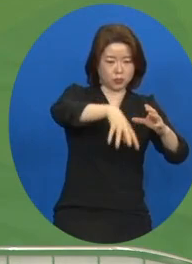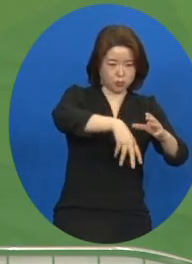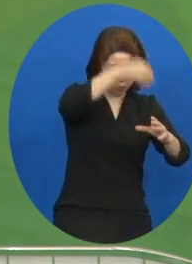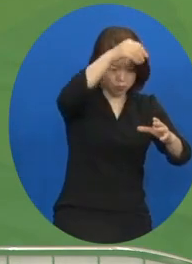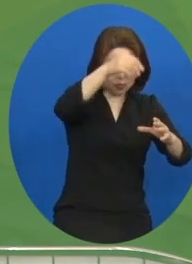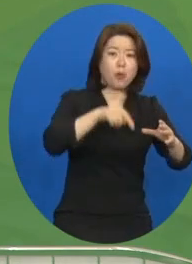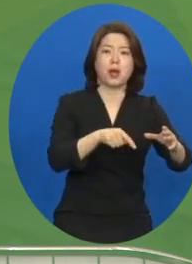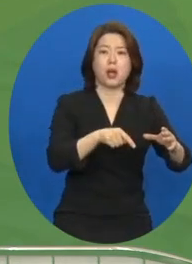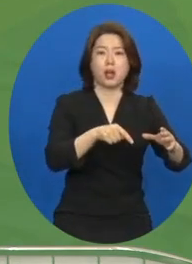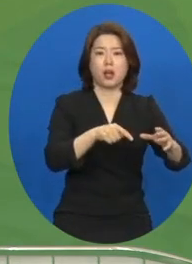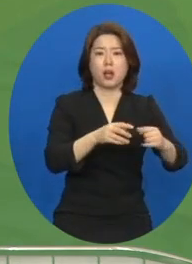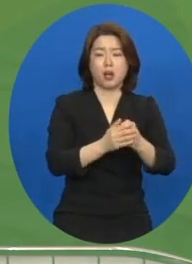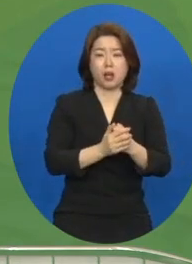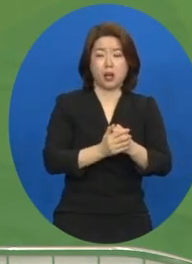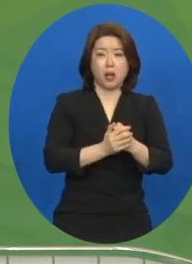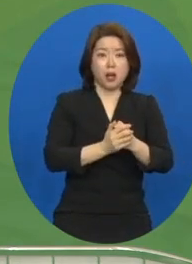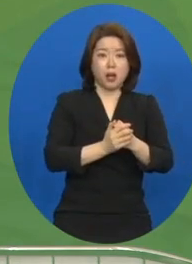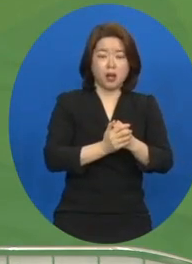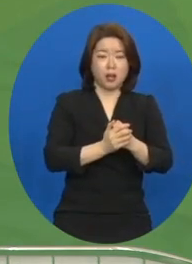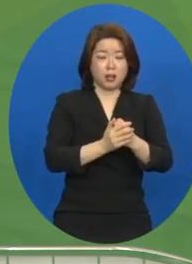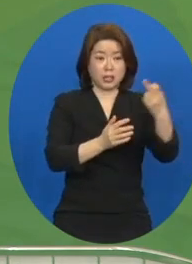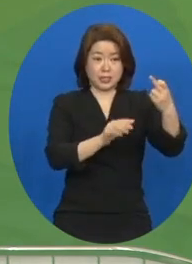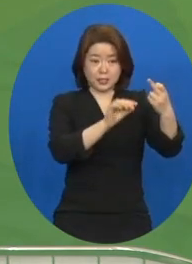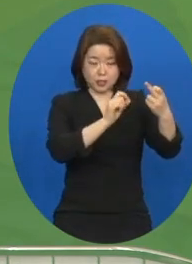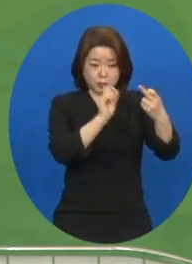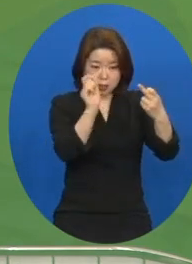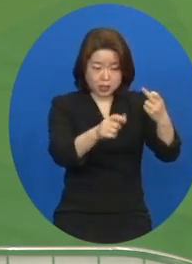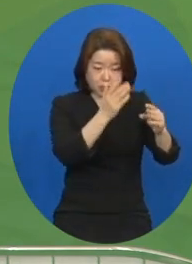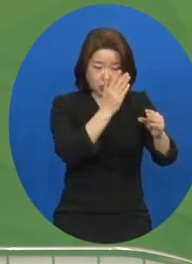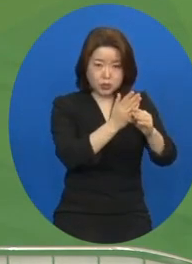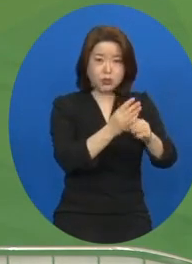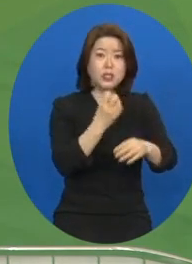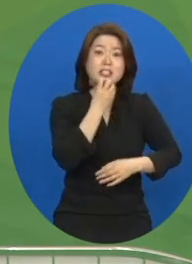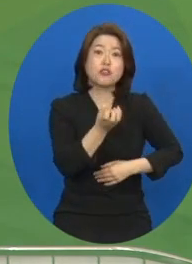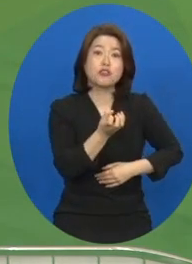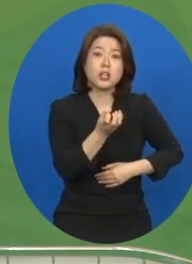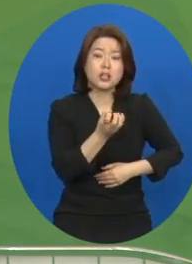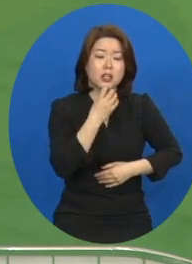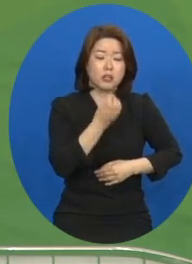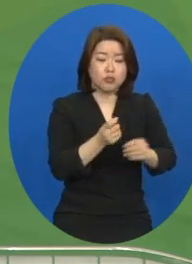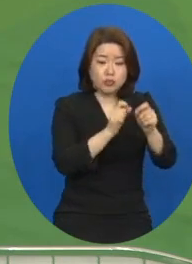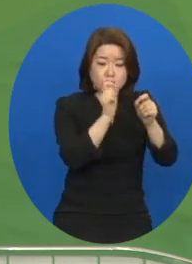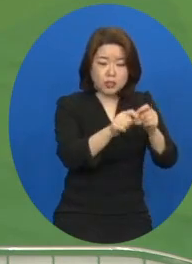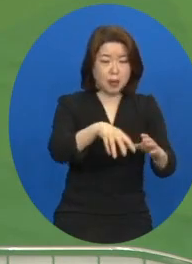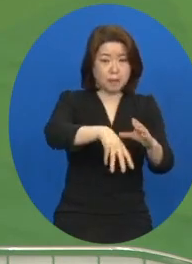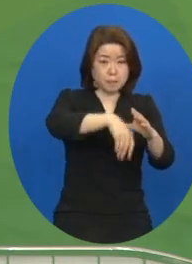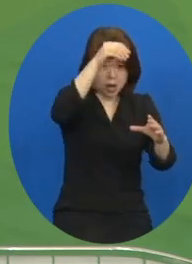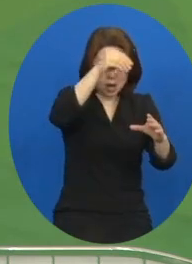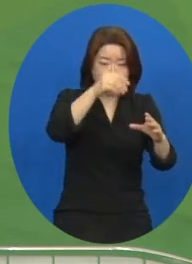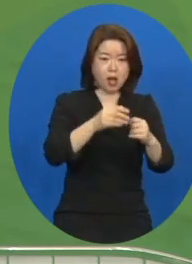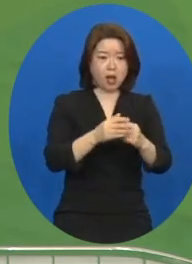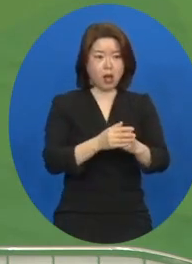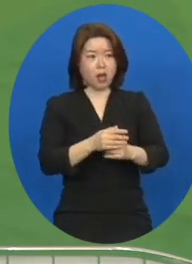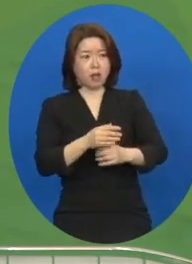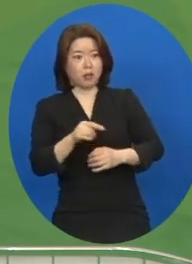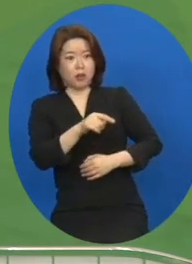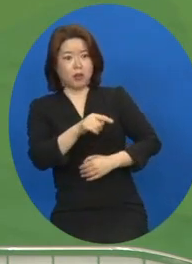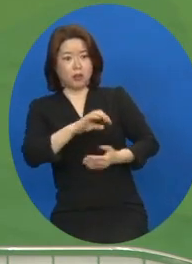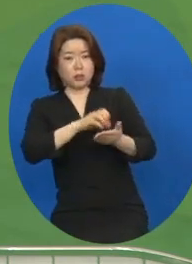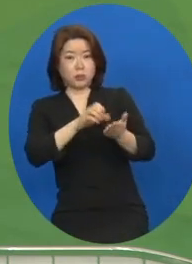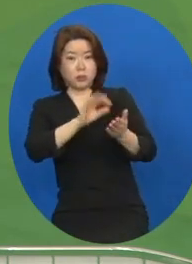뽑아요. 유다지파가 뽑혔습니다. 아간이 유다지파예요. 아, 이 정도쯤